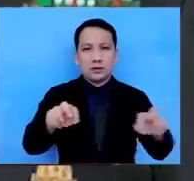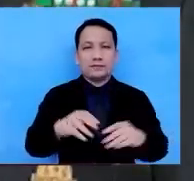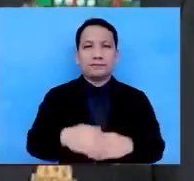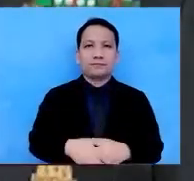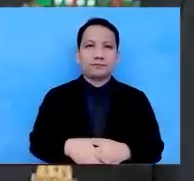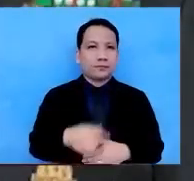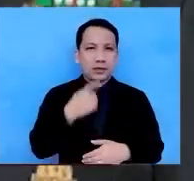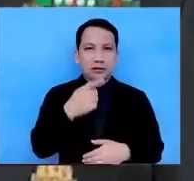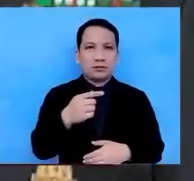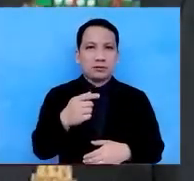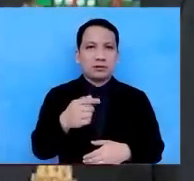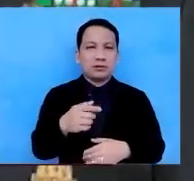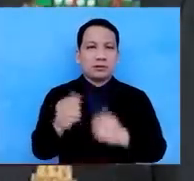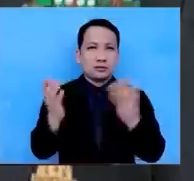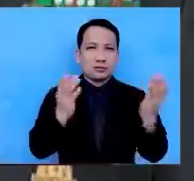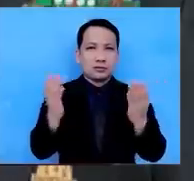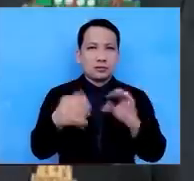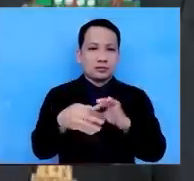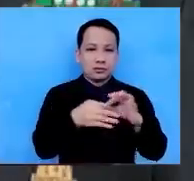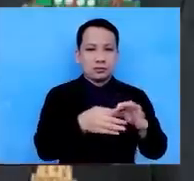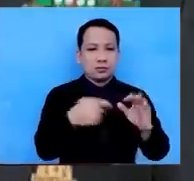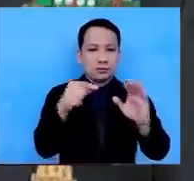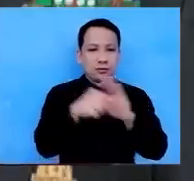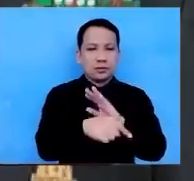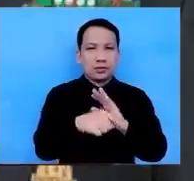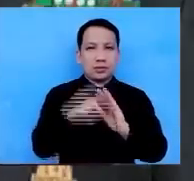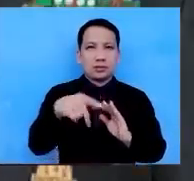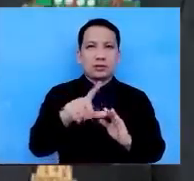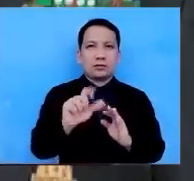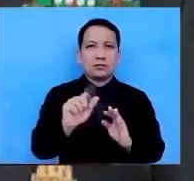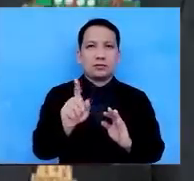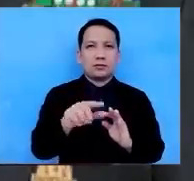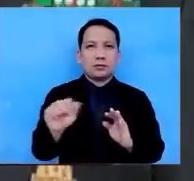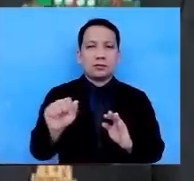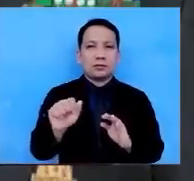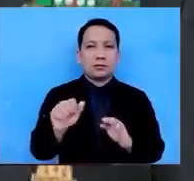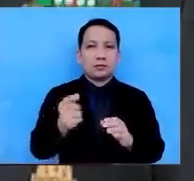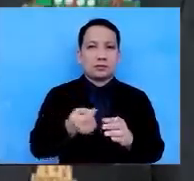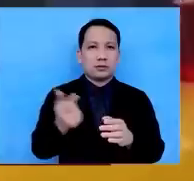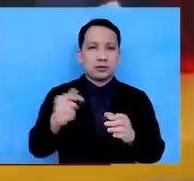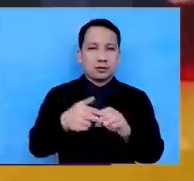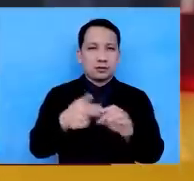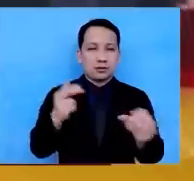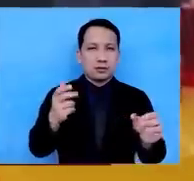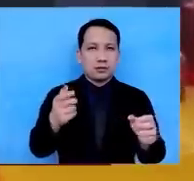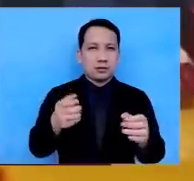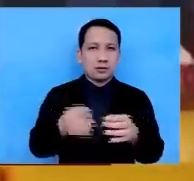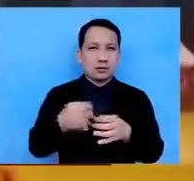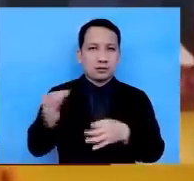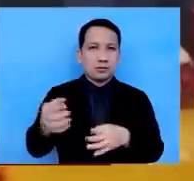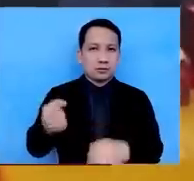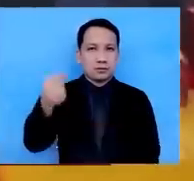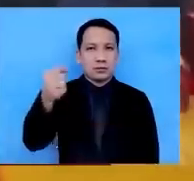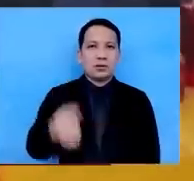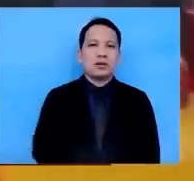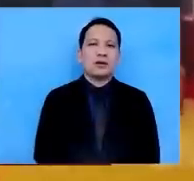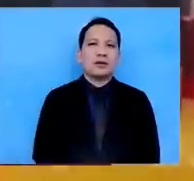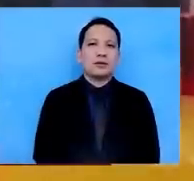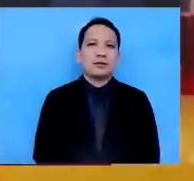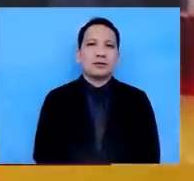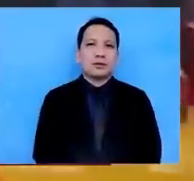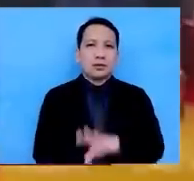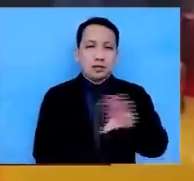daw service-related ang pagpatay kay Plaza. Nirelieved na rin si Licciayo. As to really believe General Durante as well